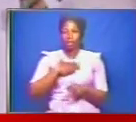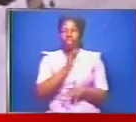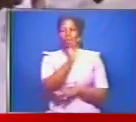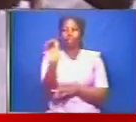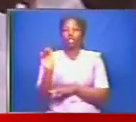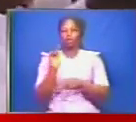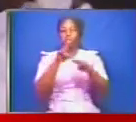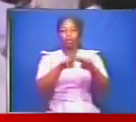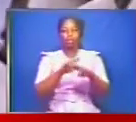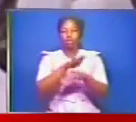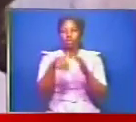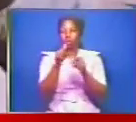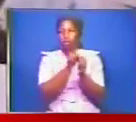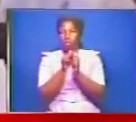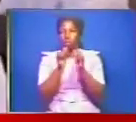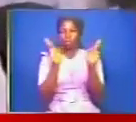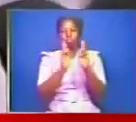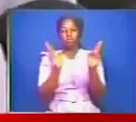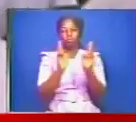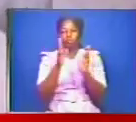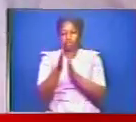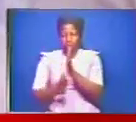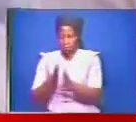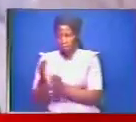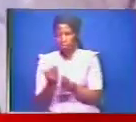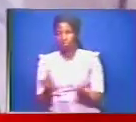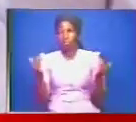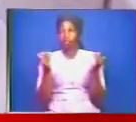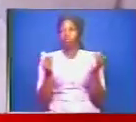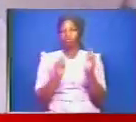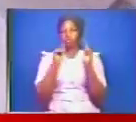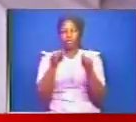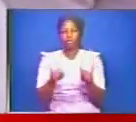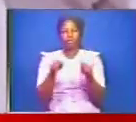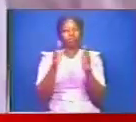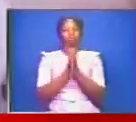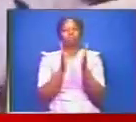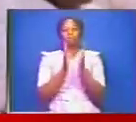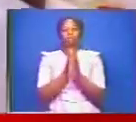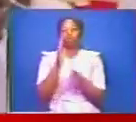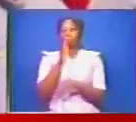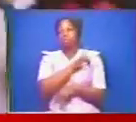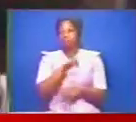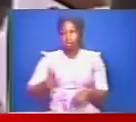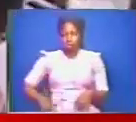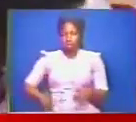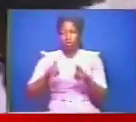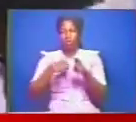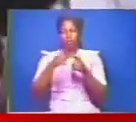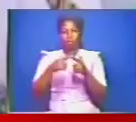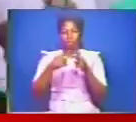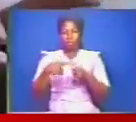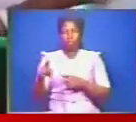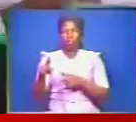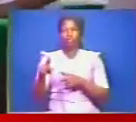muda moja, nikitayarisha watoto kuja kumsifu Mwenyezi Mungu, alafu tutaanza mambo yale.